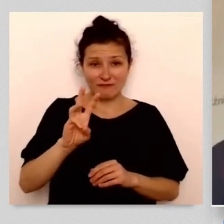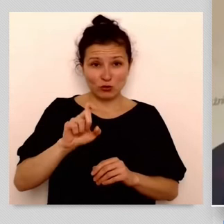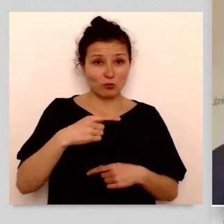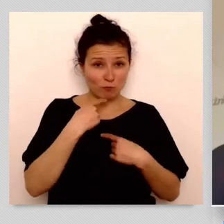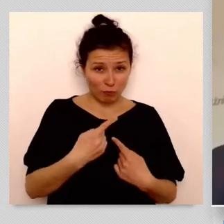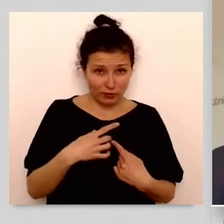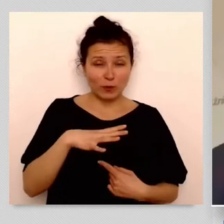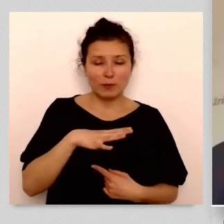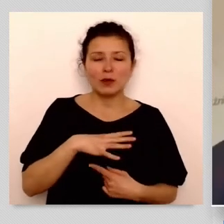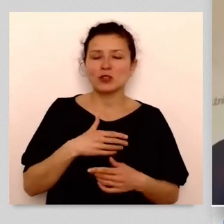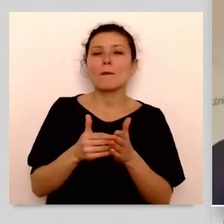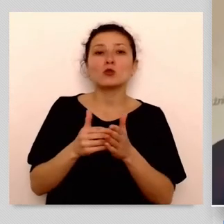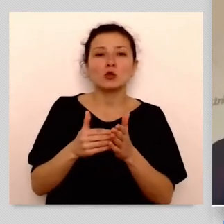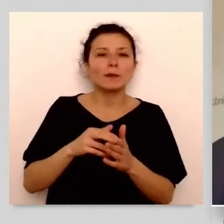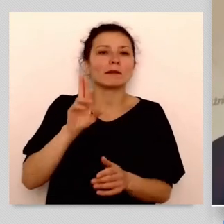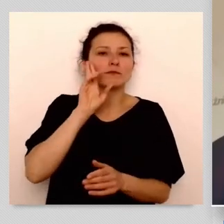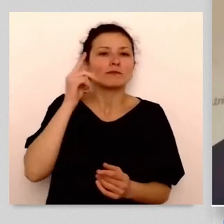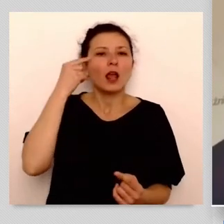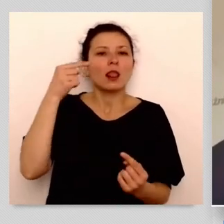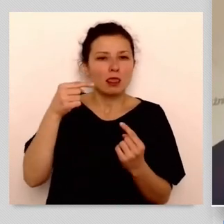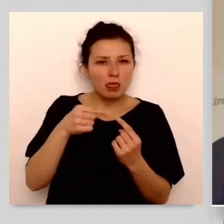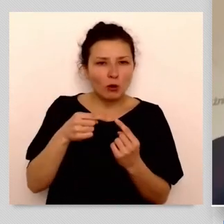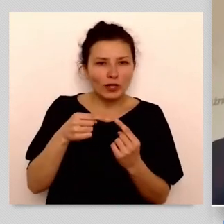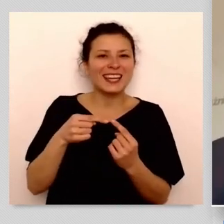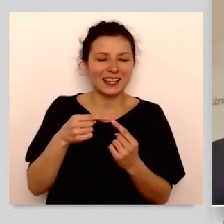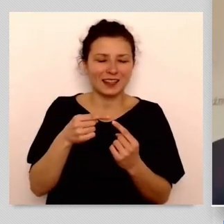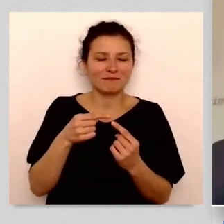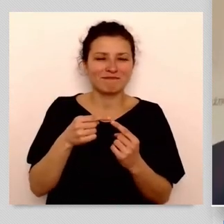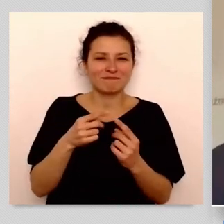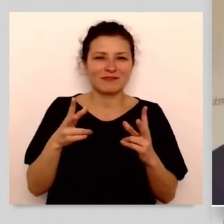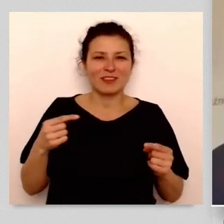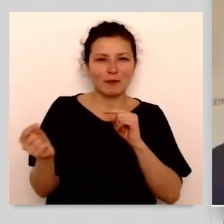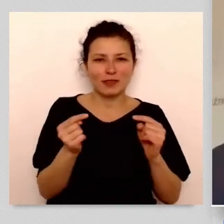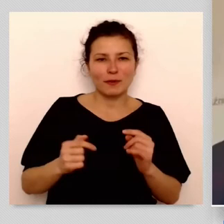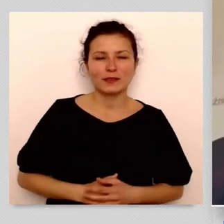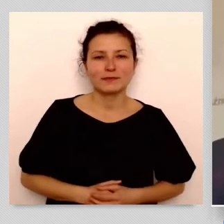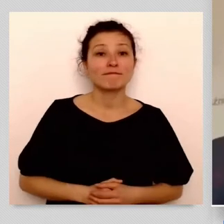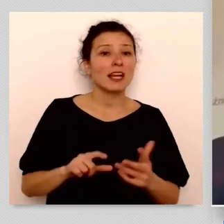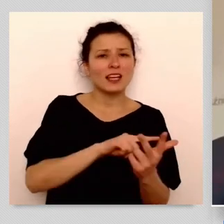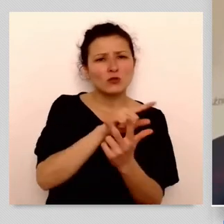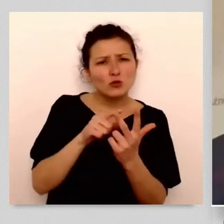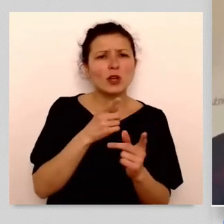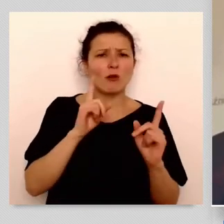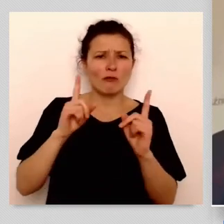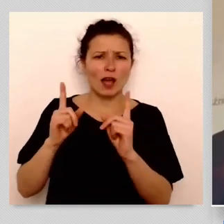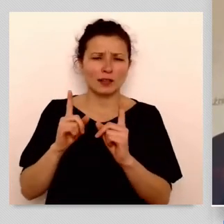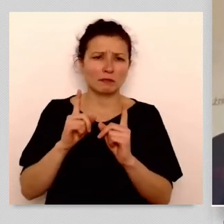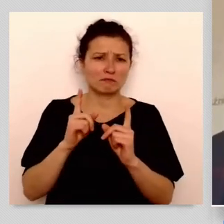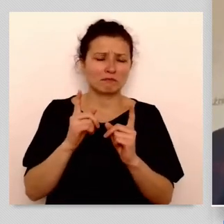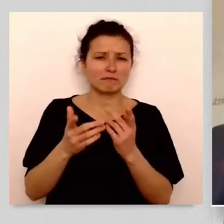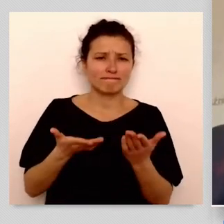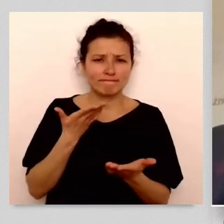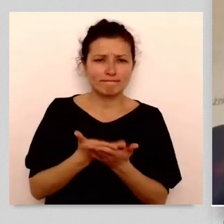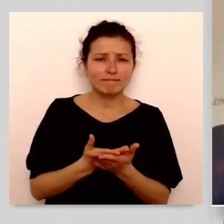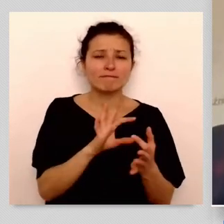nam pewna racjonalność w tej debacie. Może takie trzy uwagi, które związane są akurat